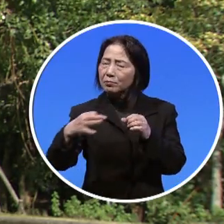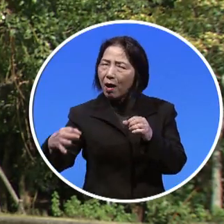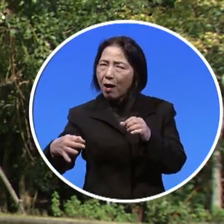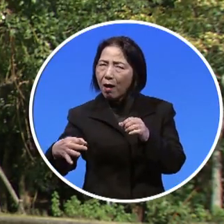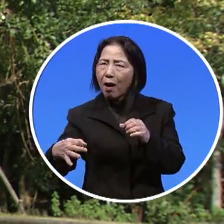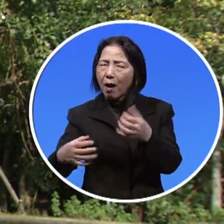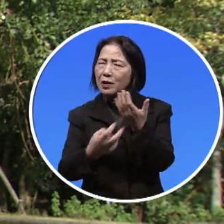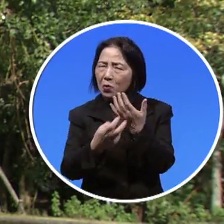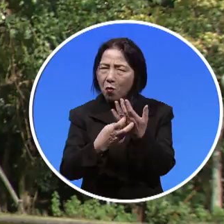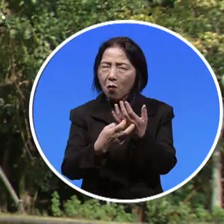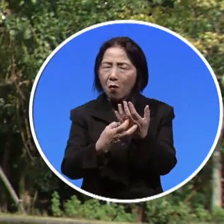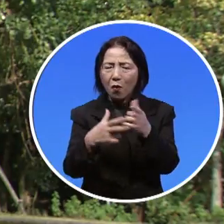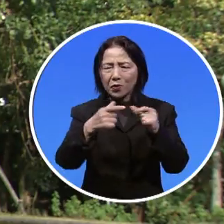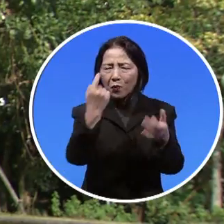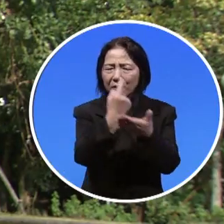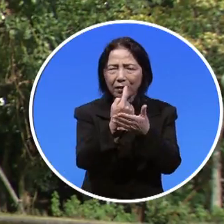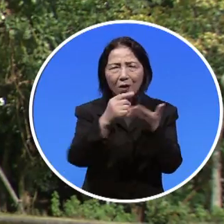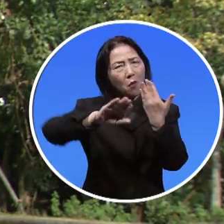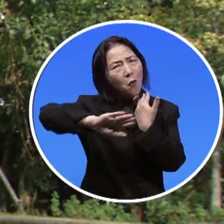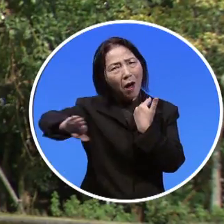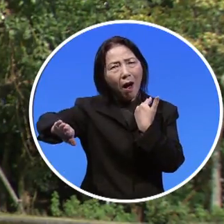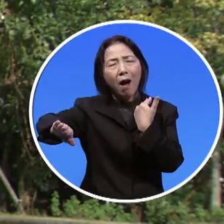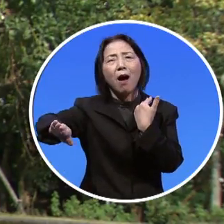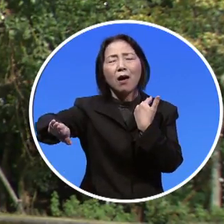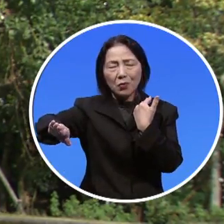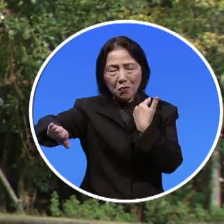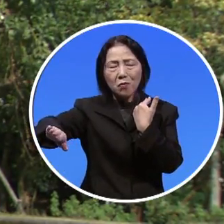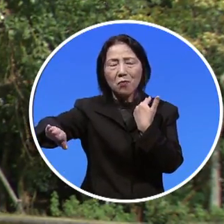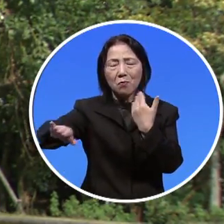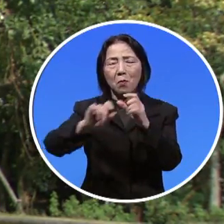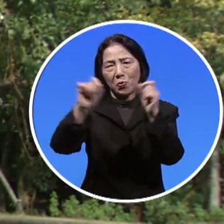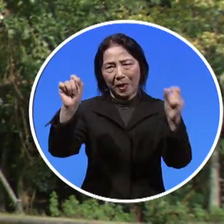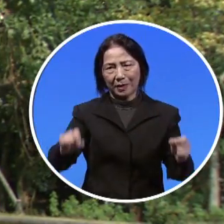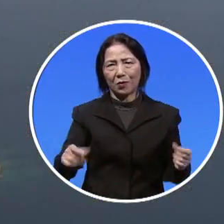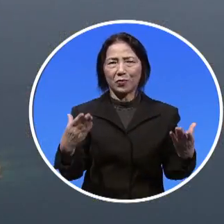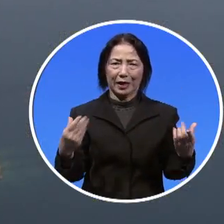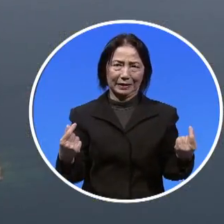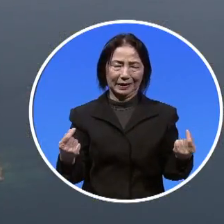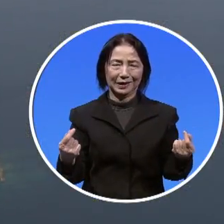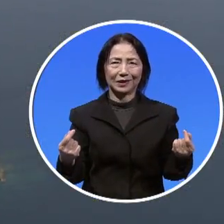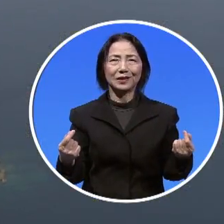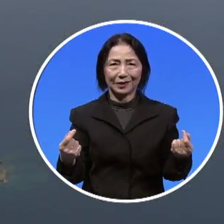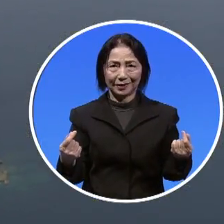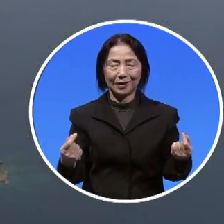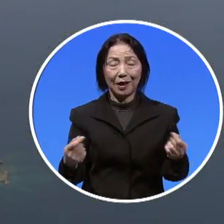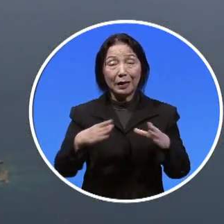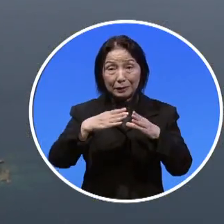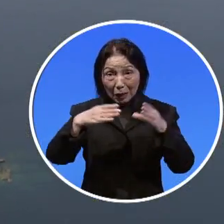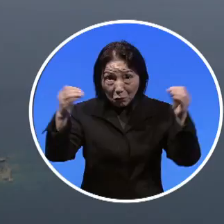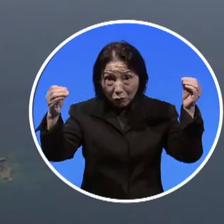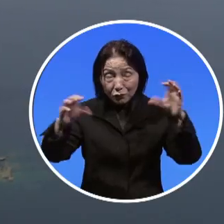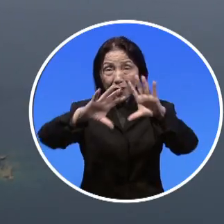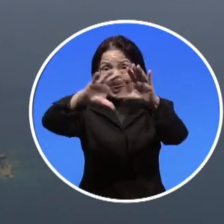駅治療というのはね日本だけの問題じゃない遠嶋県の離島だけの問題じゃない